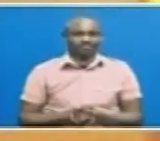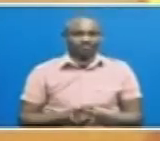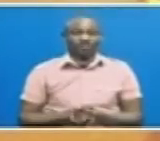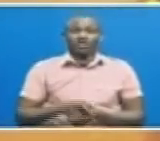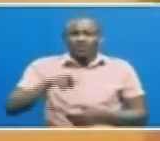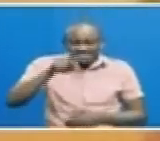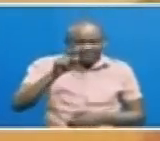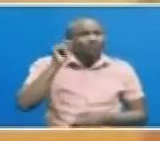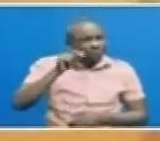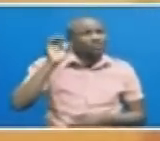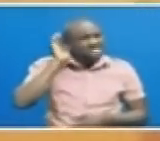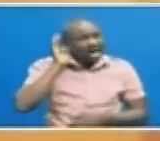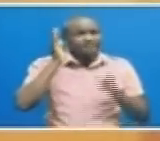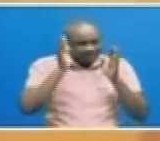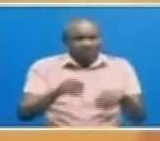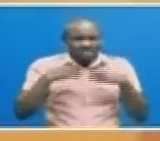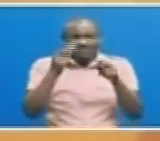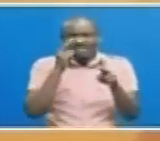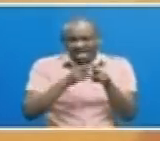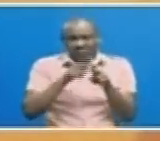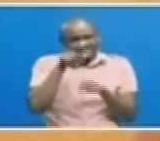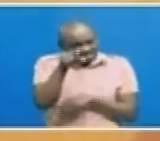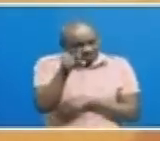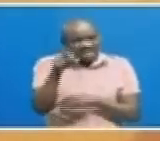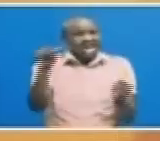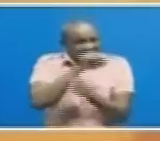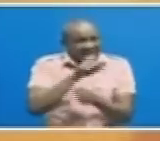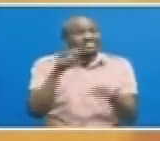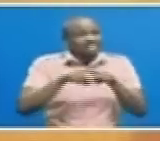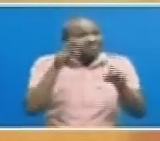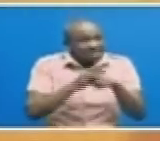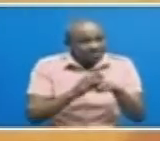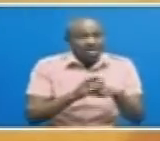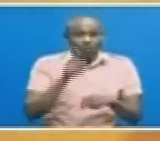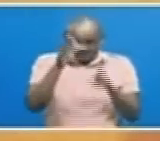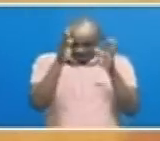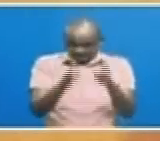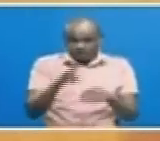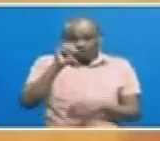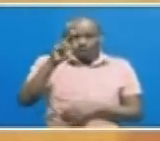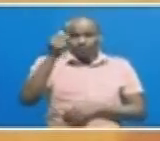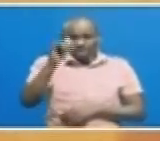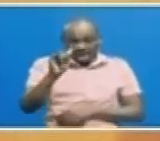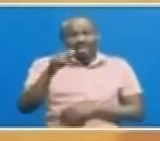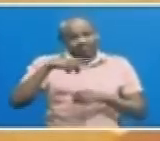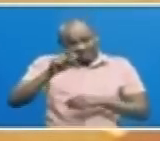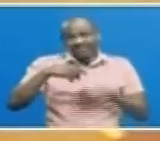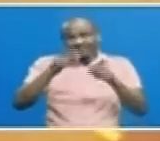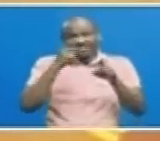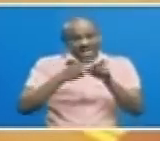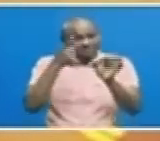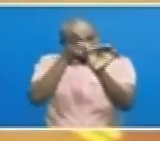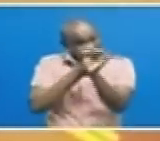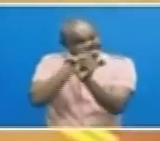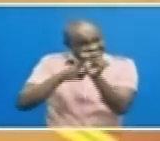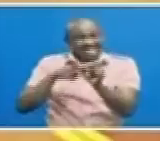Je, umewahi kusikia mtu akipewa jina la gari? Kama hujaona basi, Muya Muya anaitwa Mercedes. Alikuwa kiunda